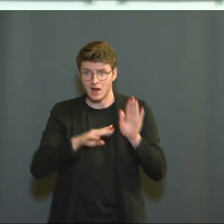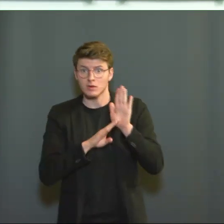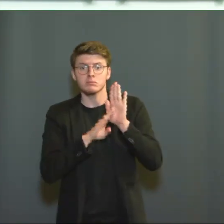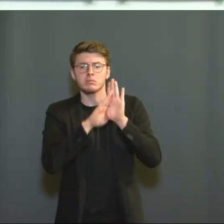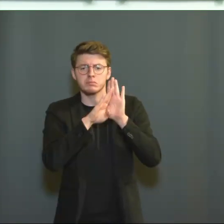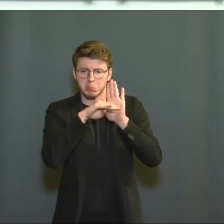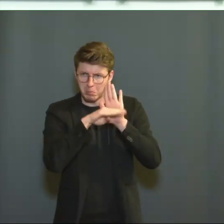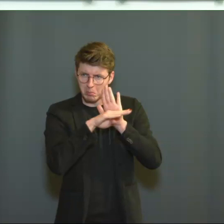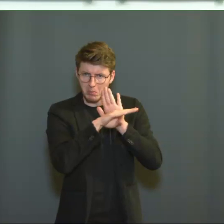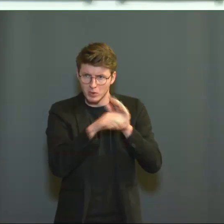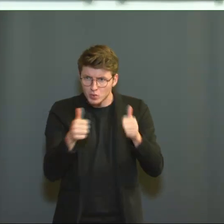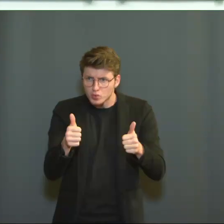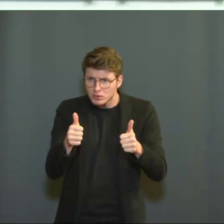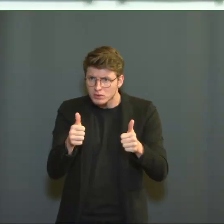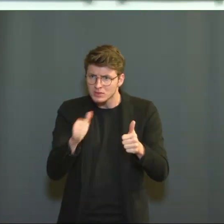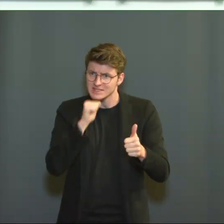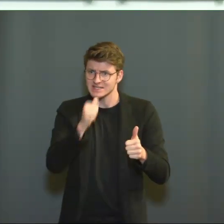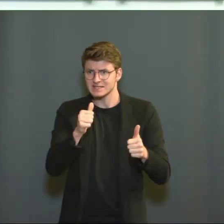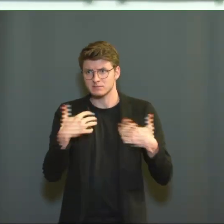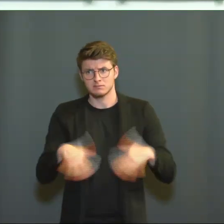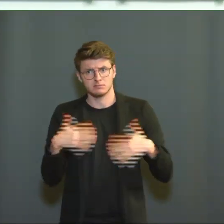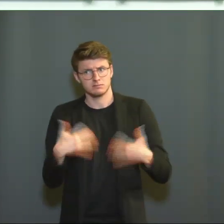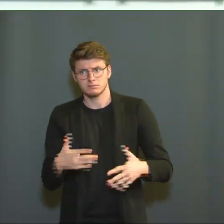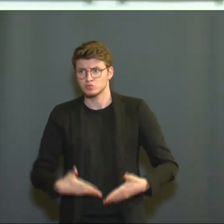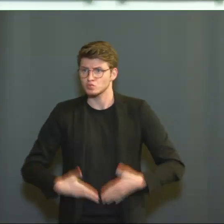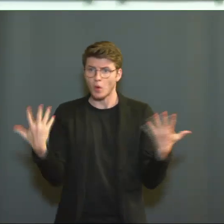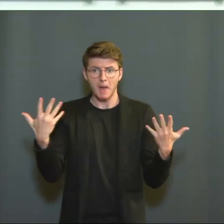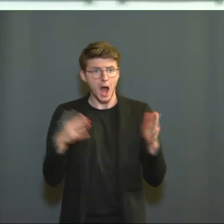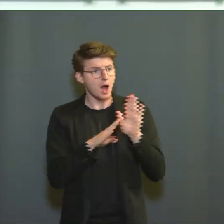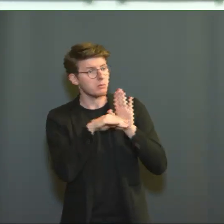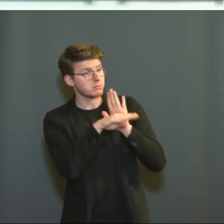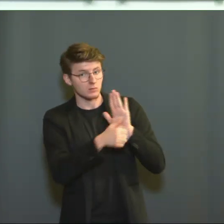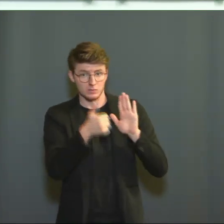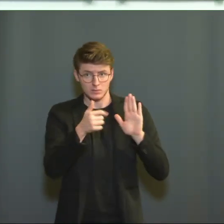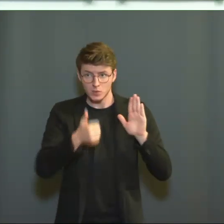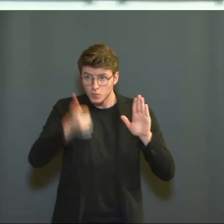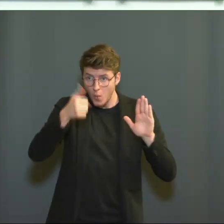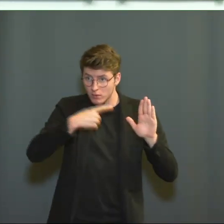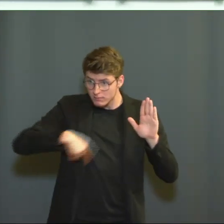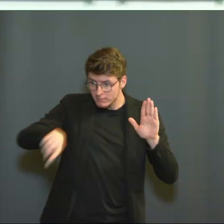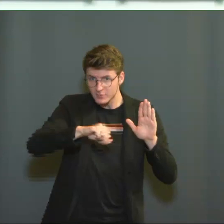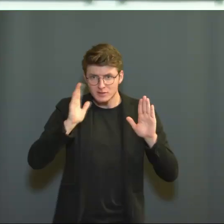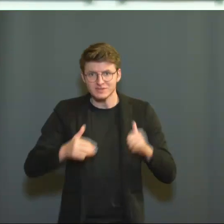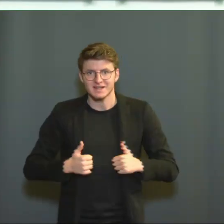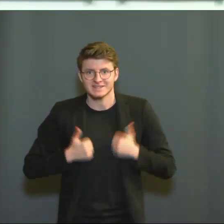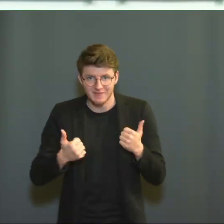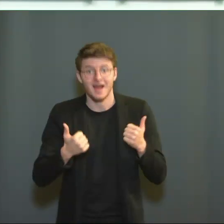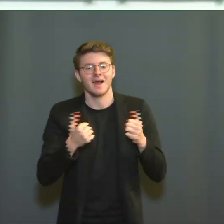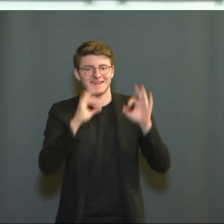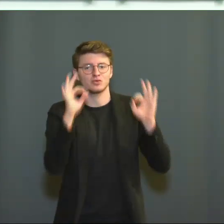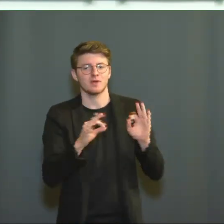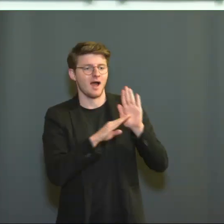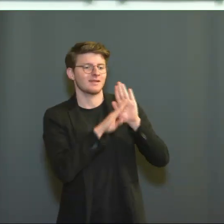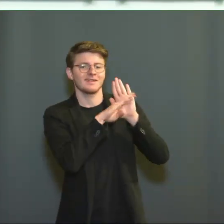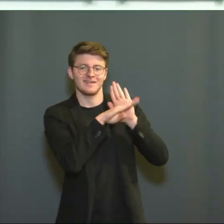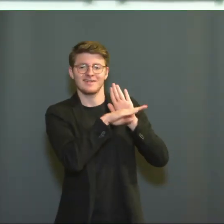vanzelfsprekend, maar bevestigt dat onze inspanningen toch een verschil kunnen maken. Net als in het begin van de week